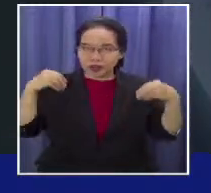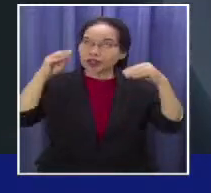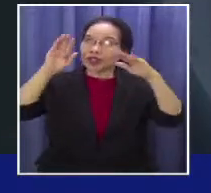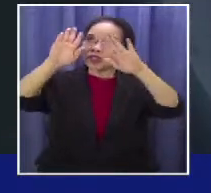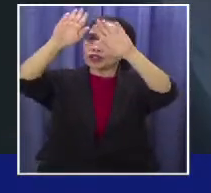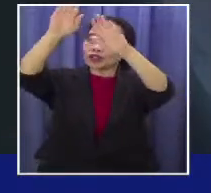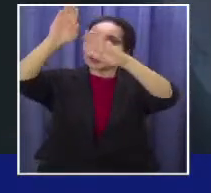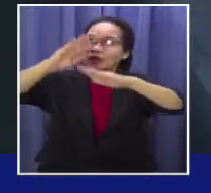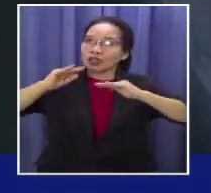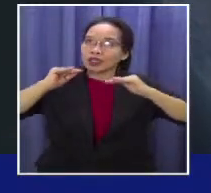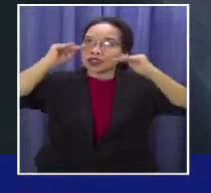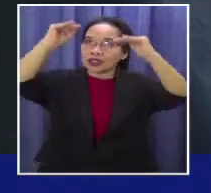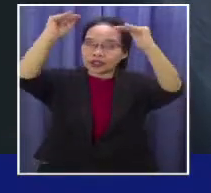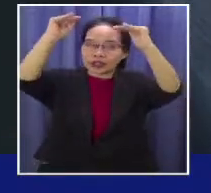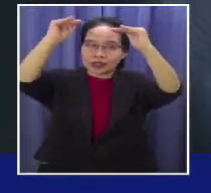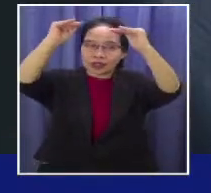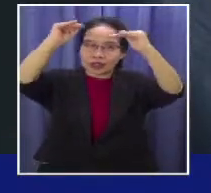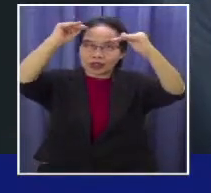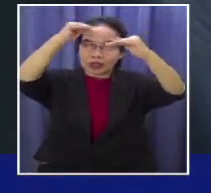your highness.